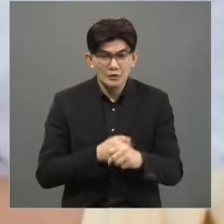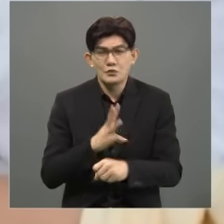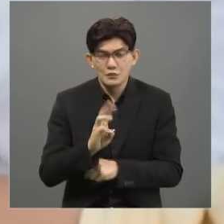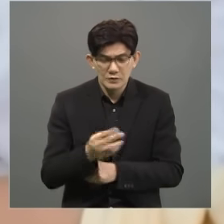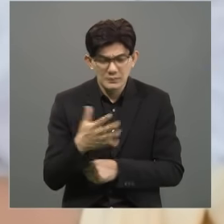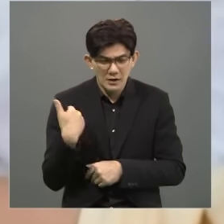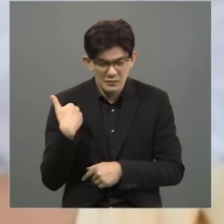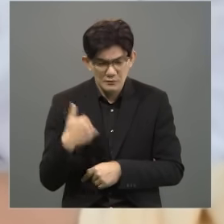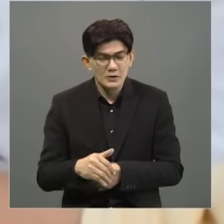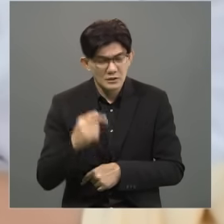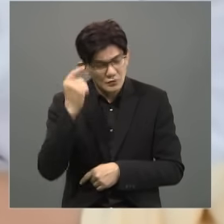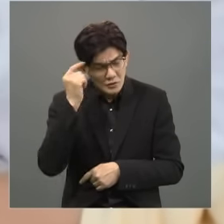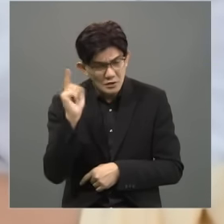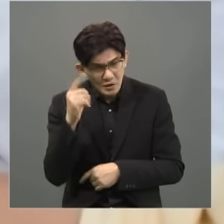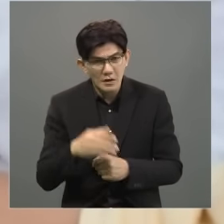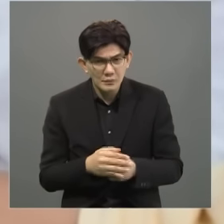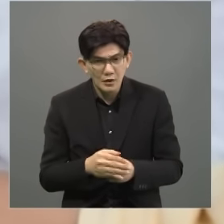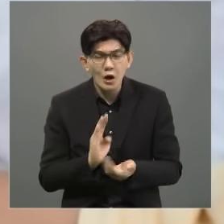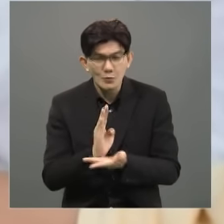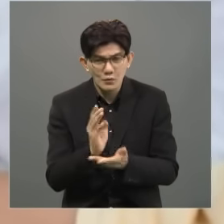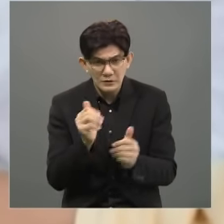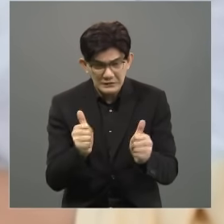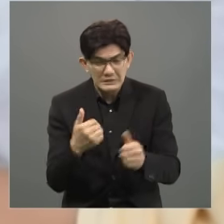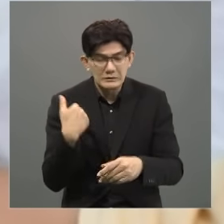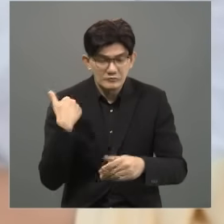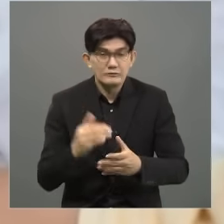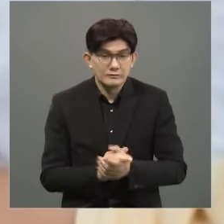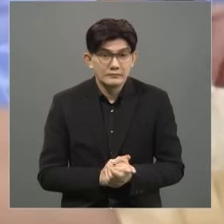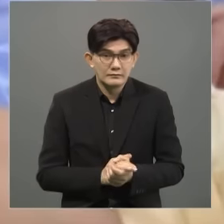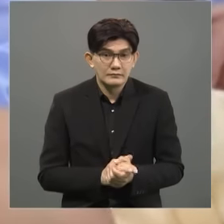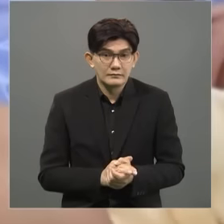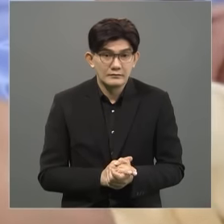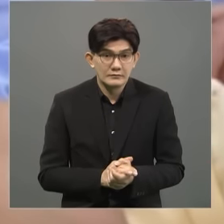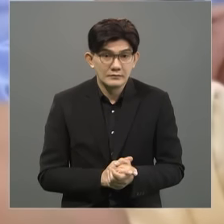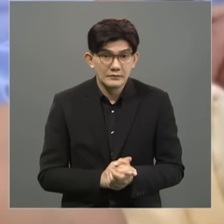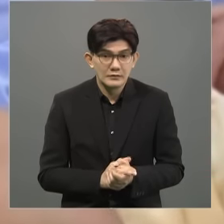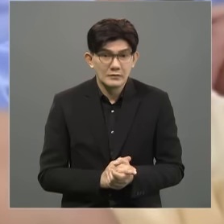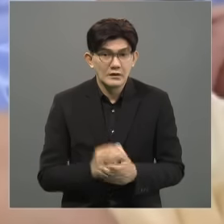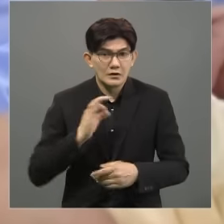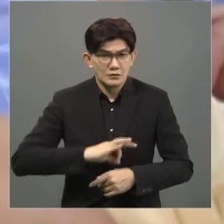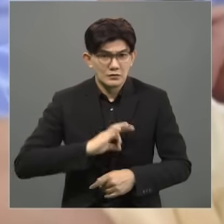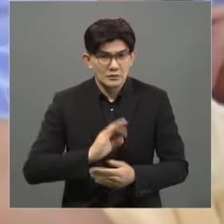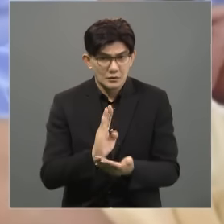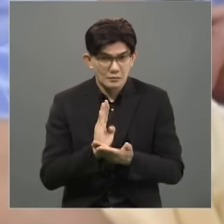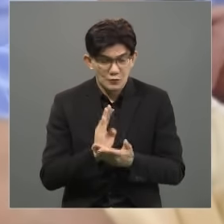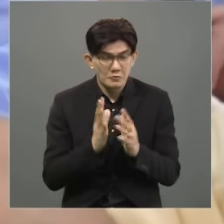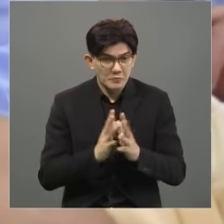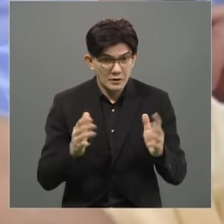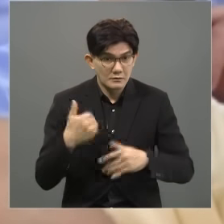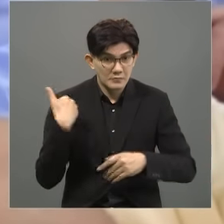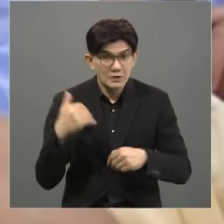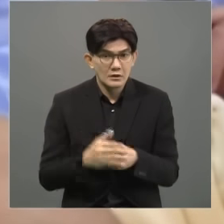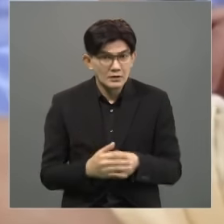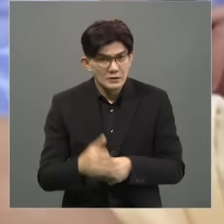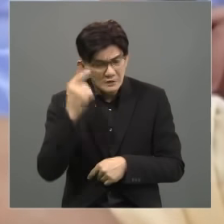ได้สร้างสะสมเนื้อนาบุญได้ขนาดนี้ก็ดีใจแล้วค่ะ รู้สึกเป็นบุญมากๆค่ะเพราะว่าไ